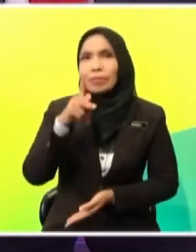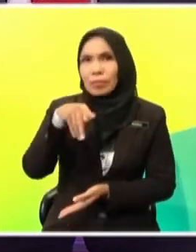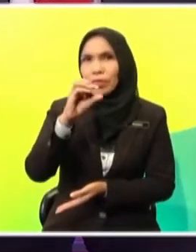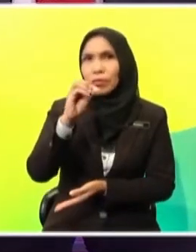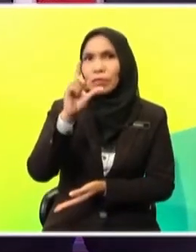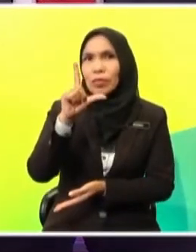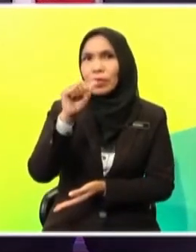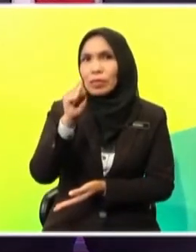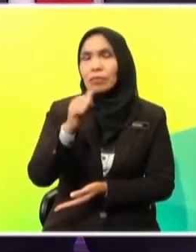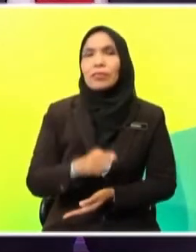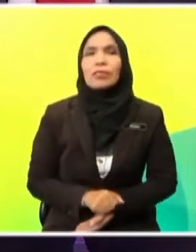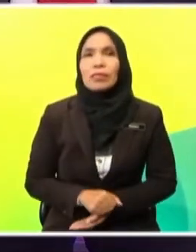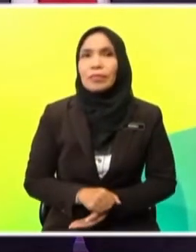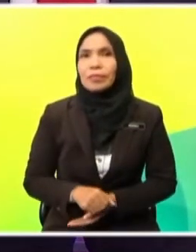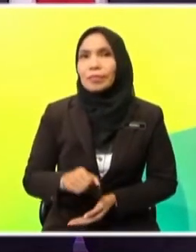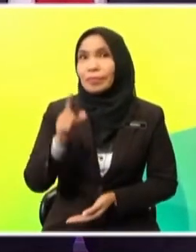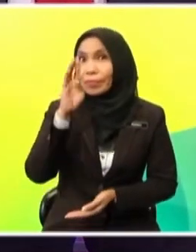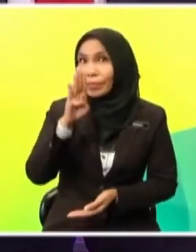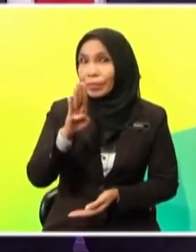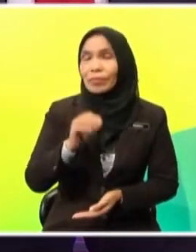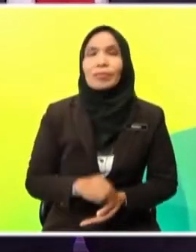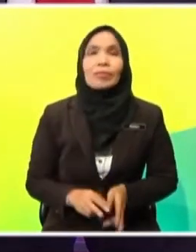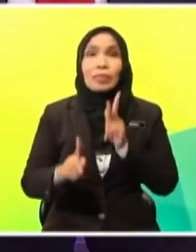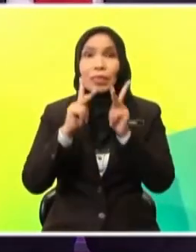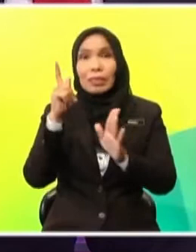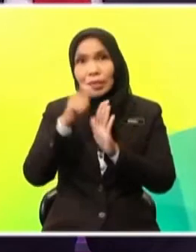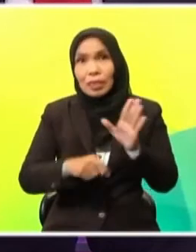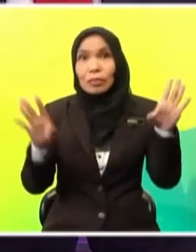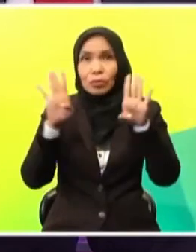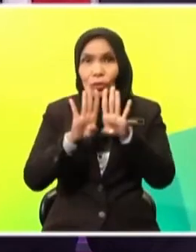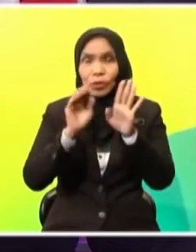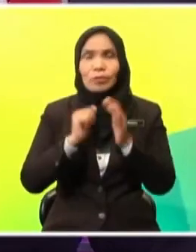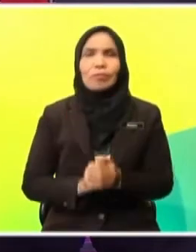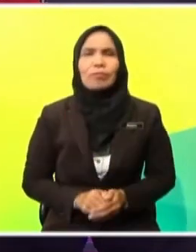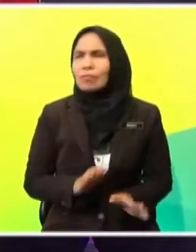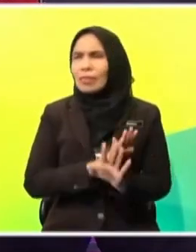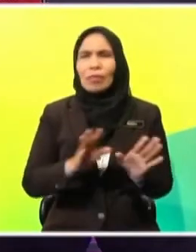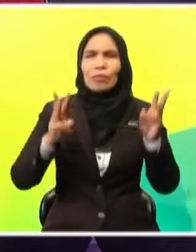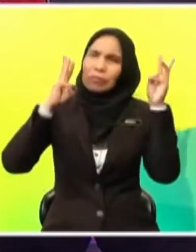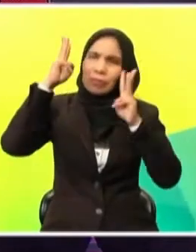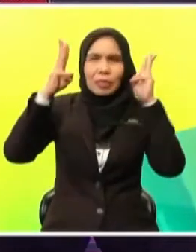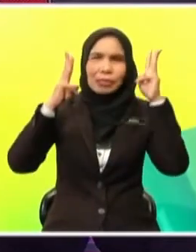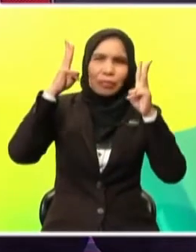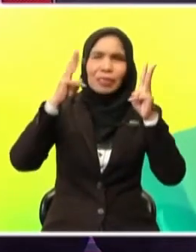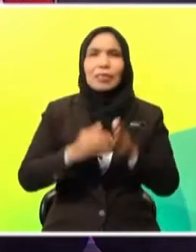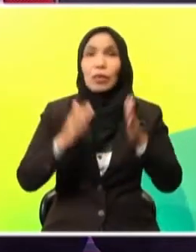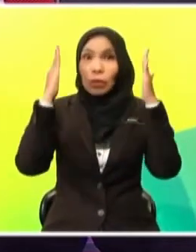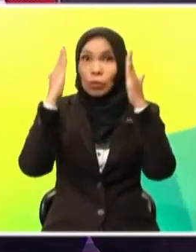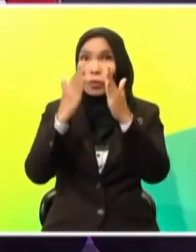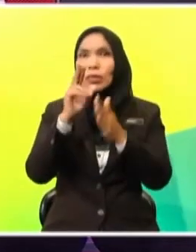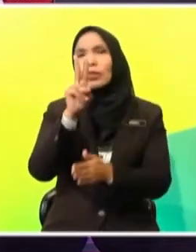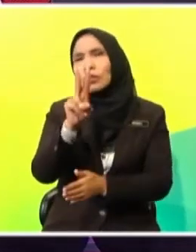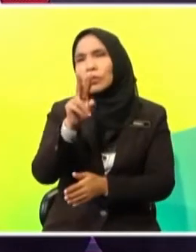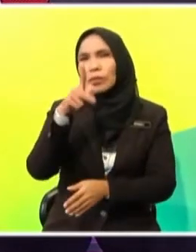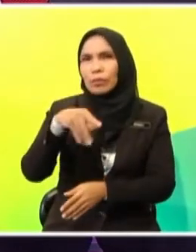anak-anak murid kena tahu jangan punya peningkatan pale jangan susah-susah kan kepala fokus kepada Duos polosku